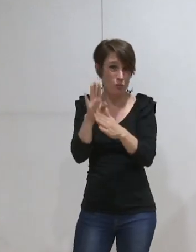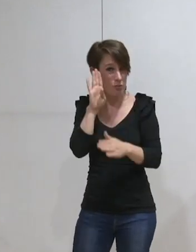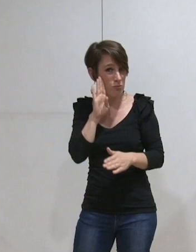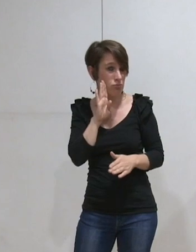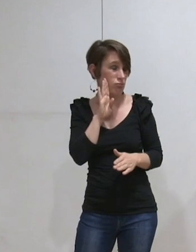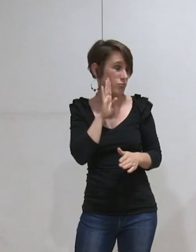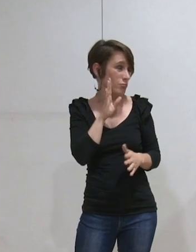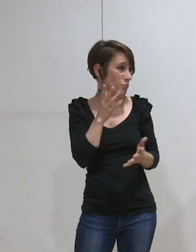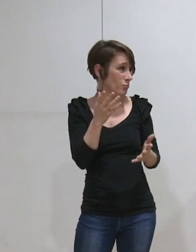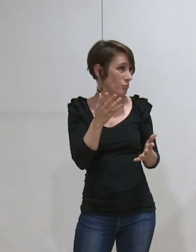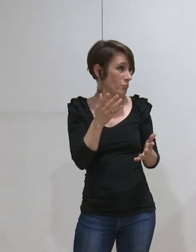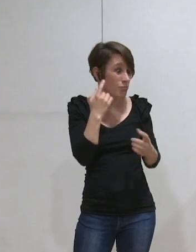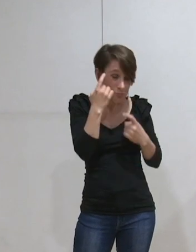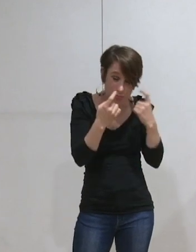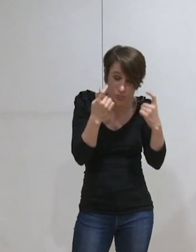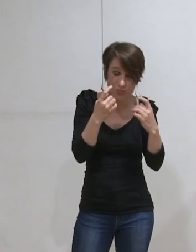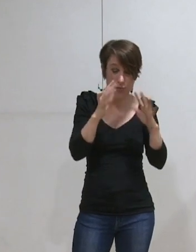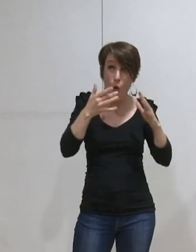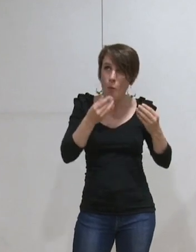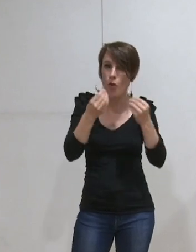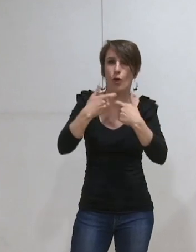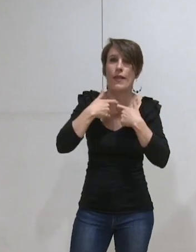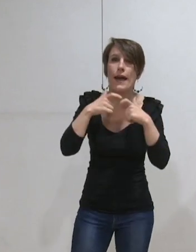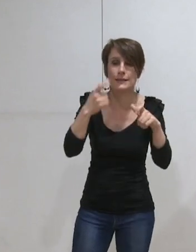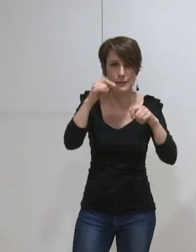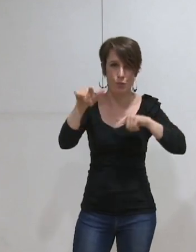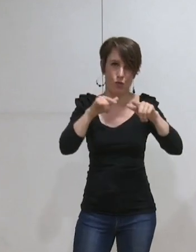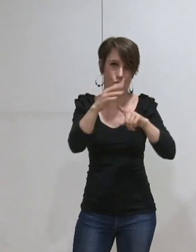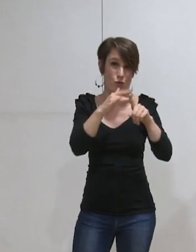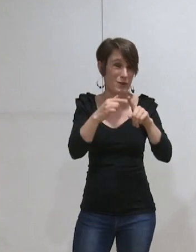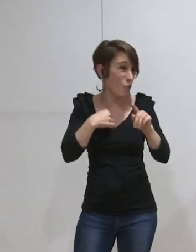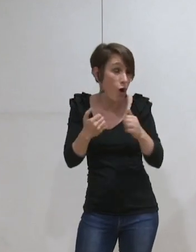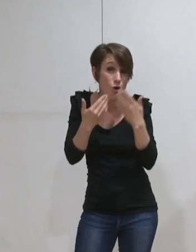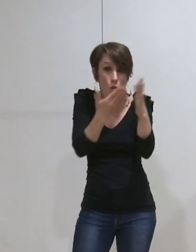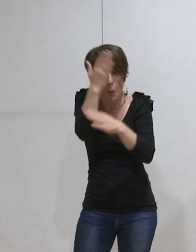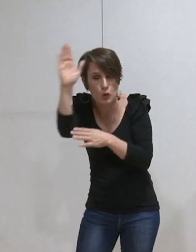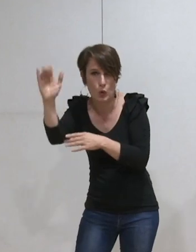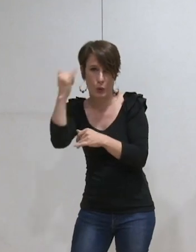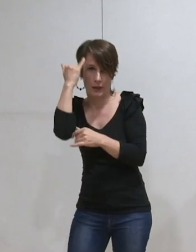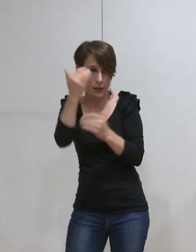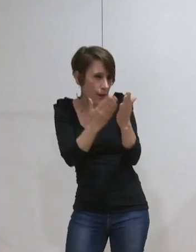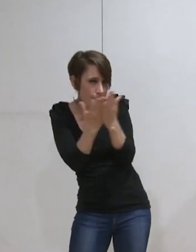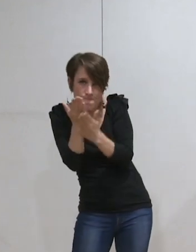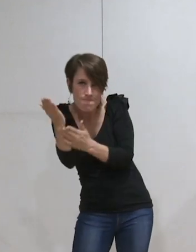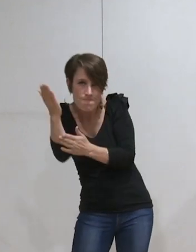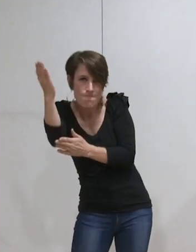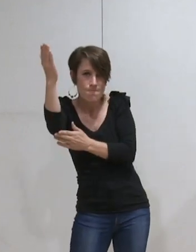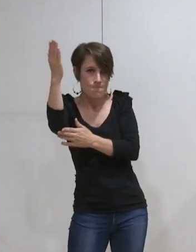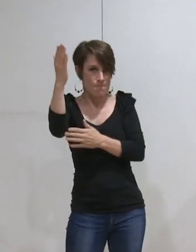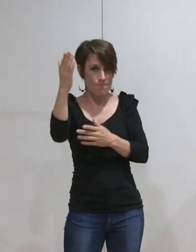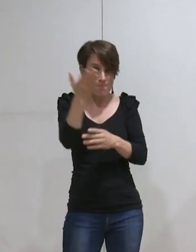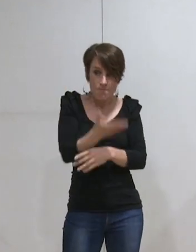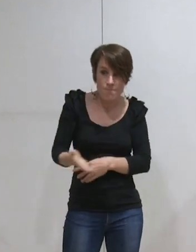question de l'accès au logement social c'est une autre piste qu'il faut qu'il faut explorer comment